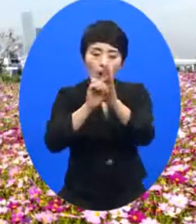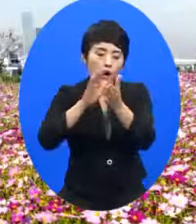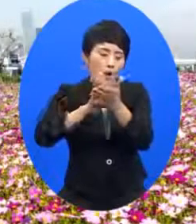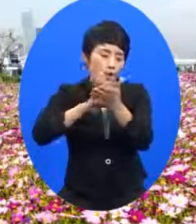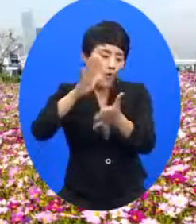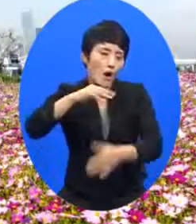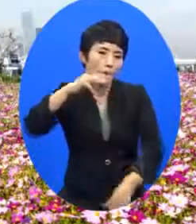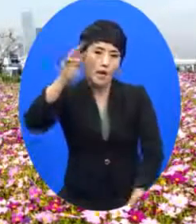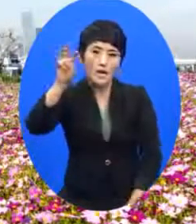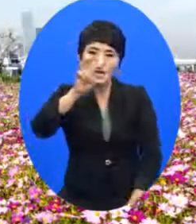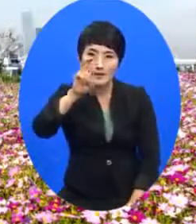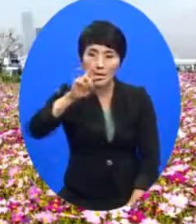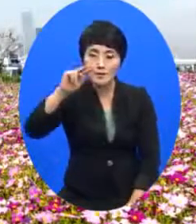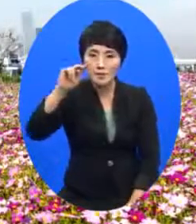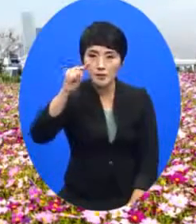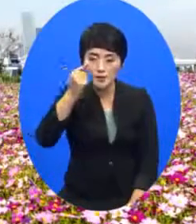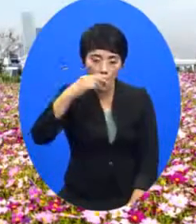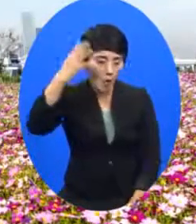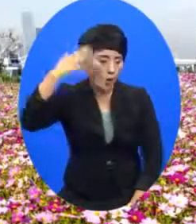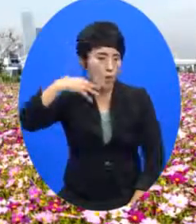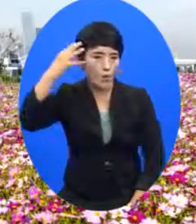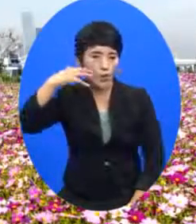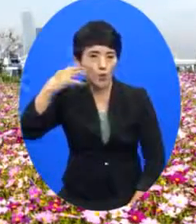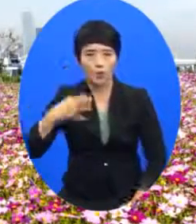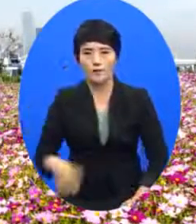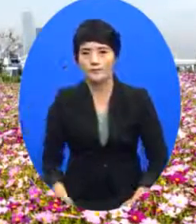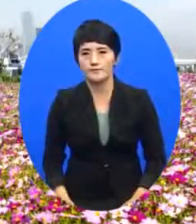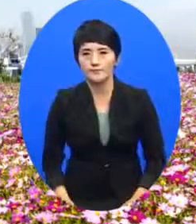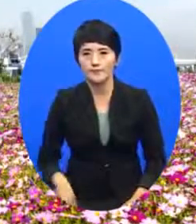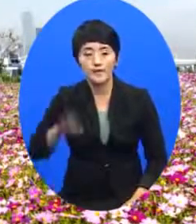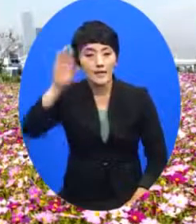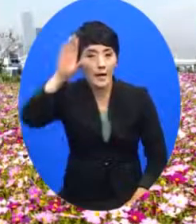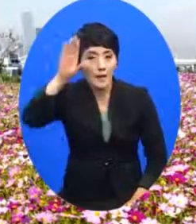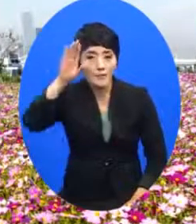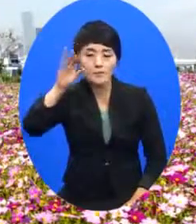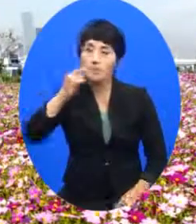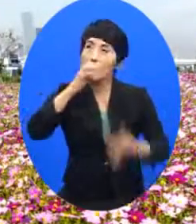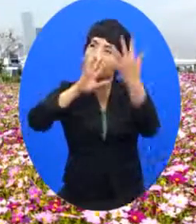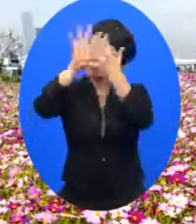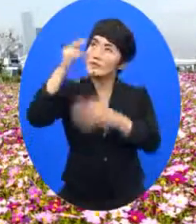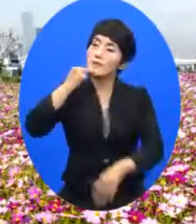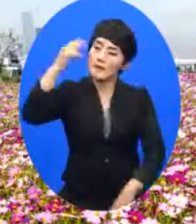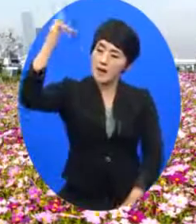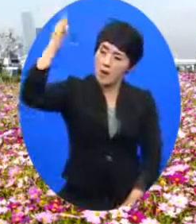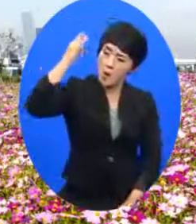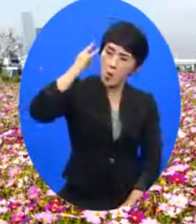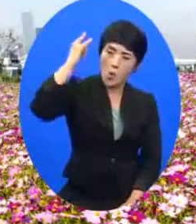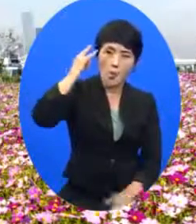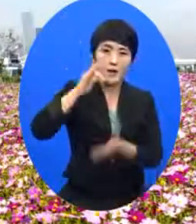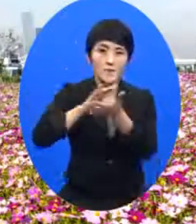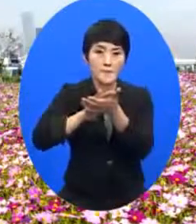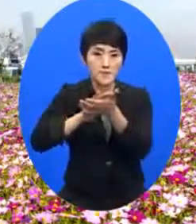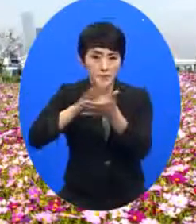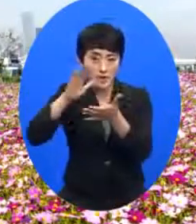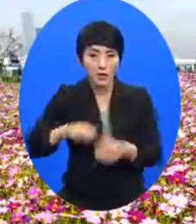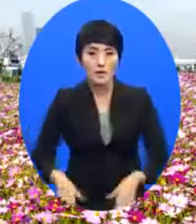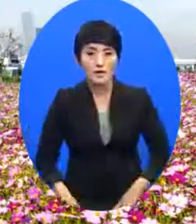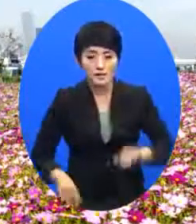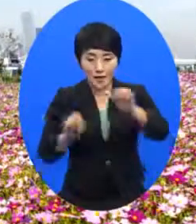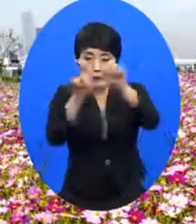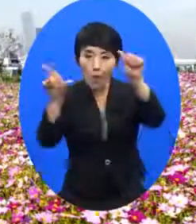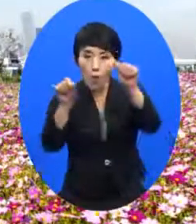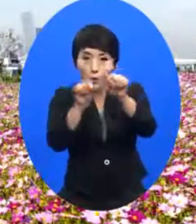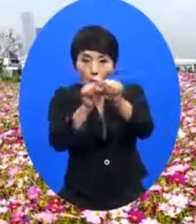안팎을 보이면서 초여름 더위가 기승을 부리고 있는데요 당분간 이렇게 맑은 날씨가 이어질 전망입니다 봄의